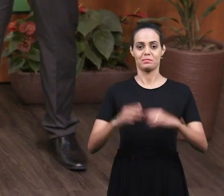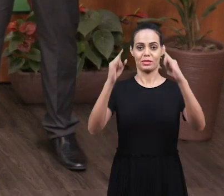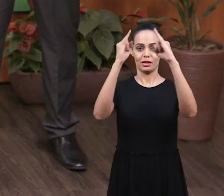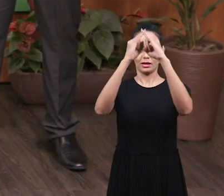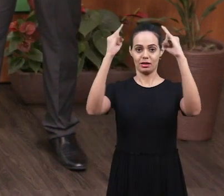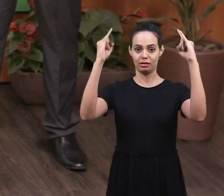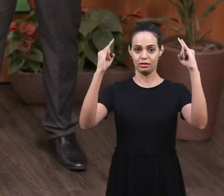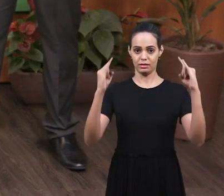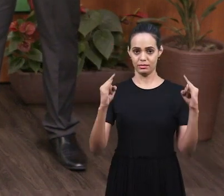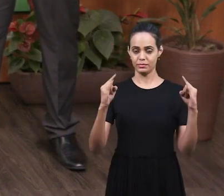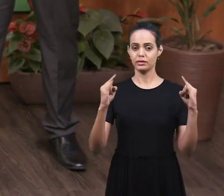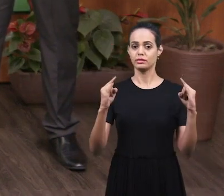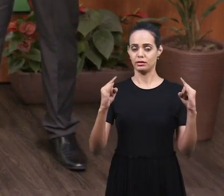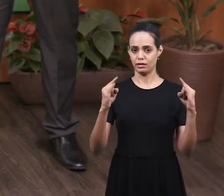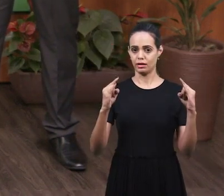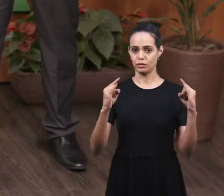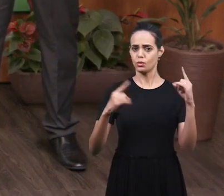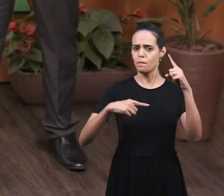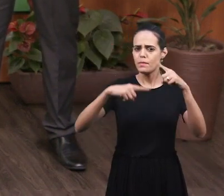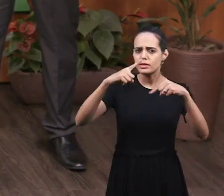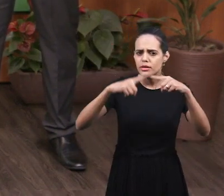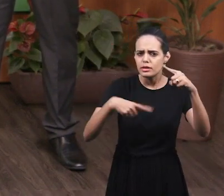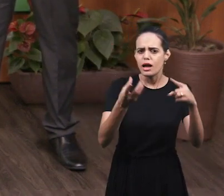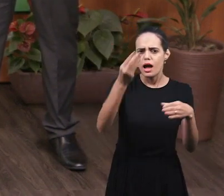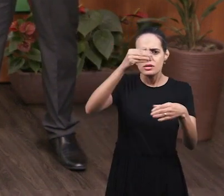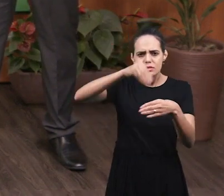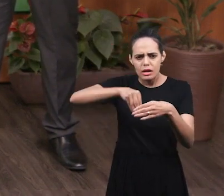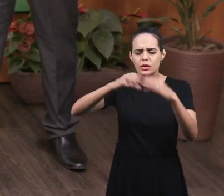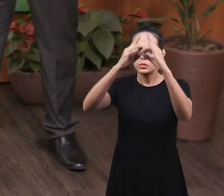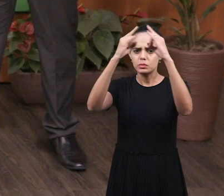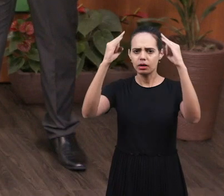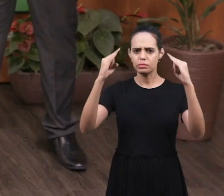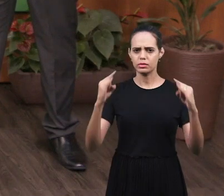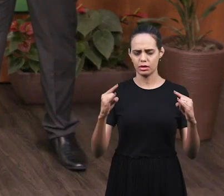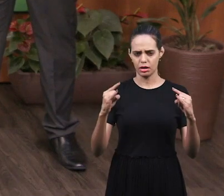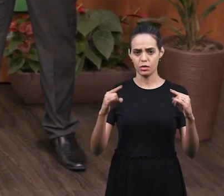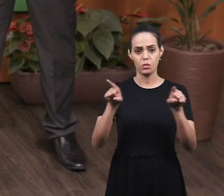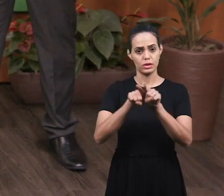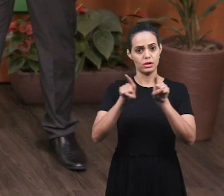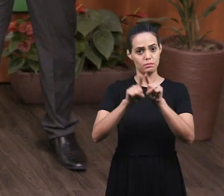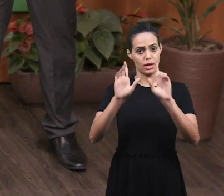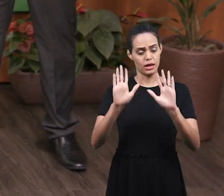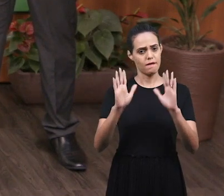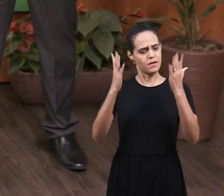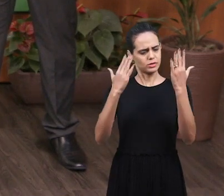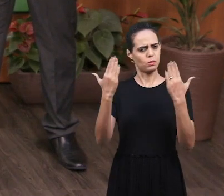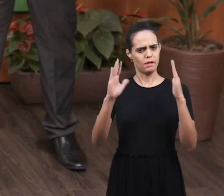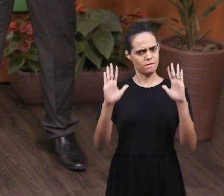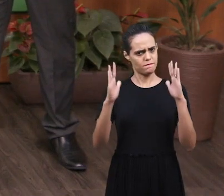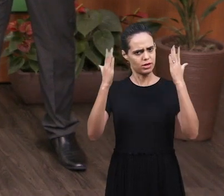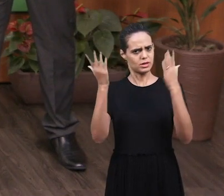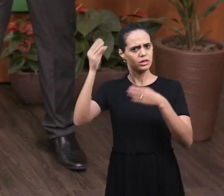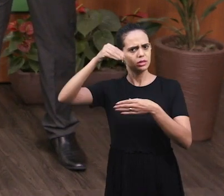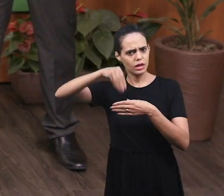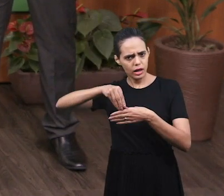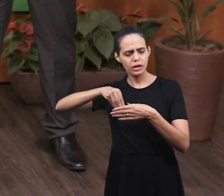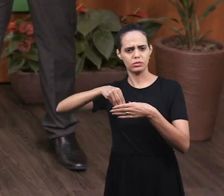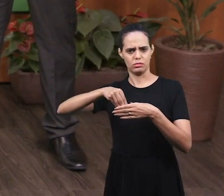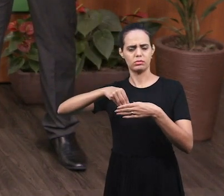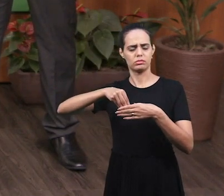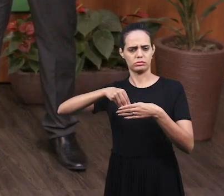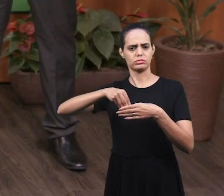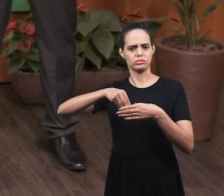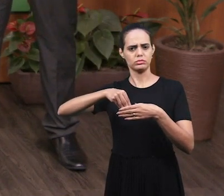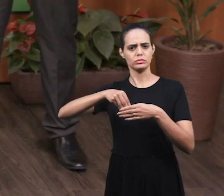Le tabernacle, ses ustensiles et les cérémonies qui étaient